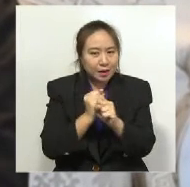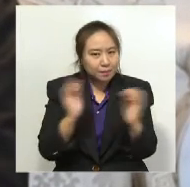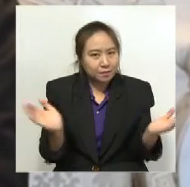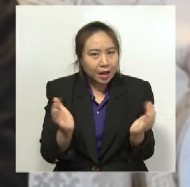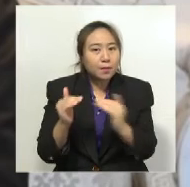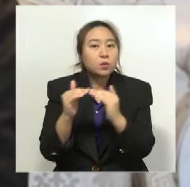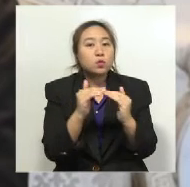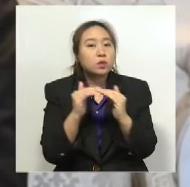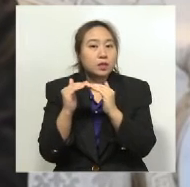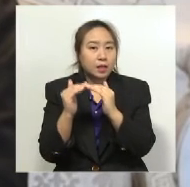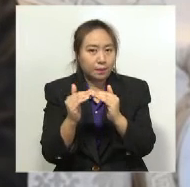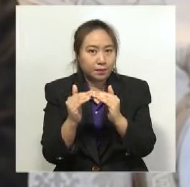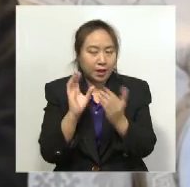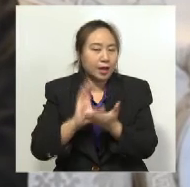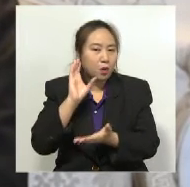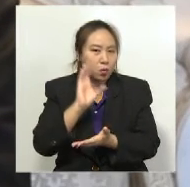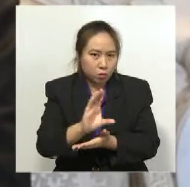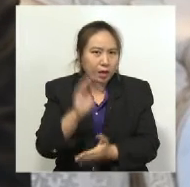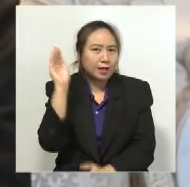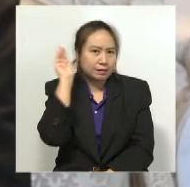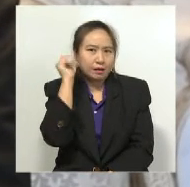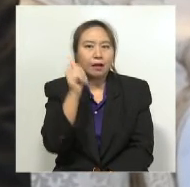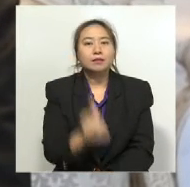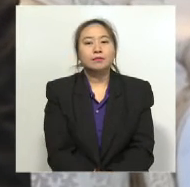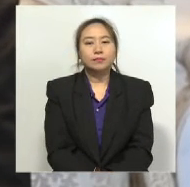แล้วก็เกิดความไว้เชื่อใจในการลงทุนนะครับ